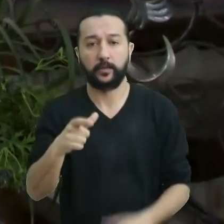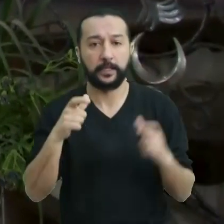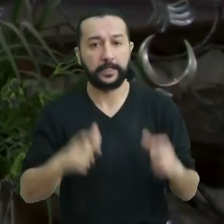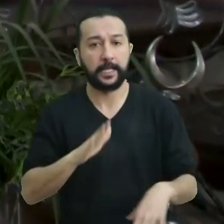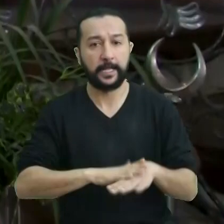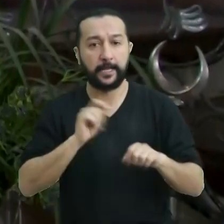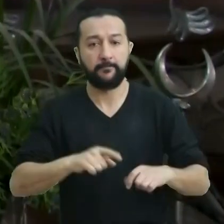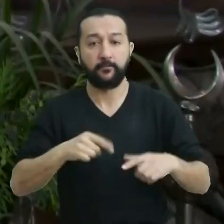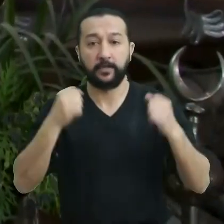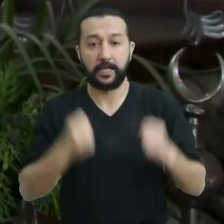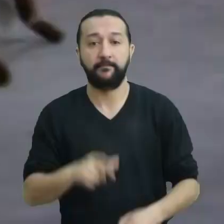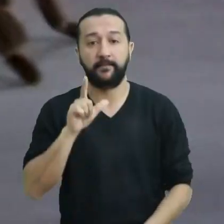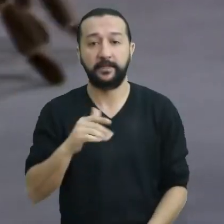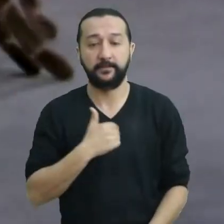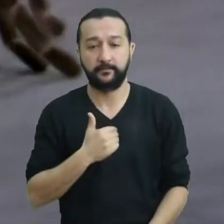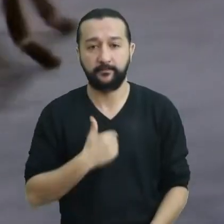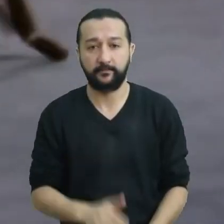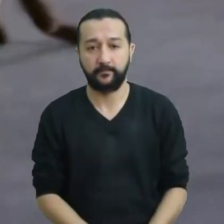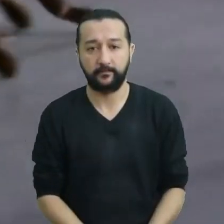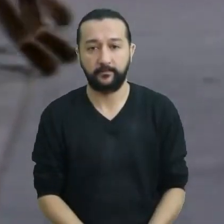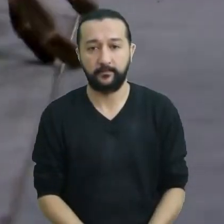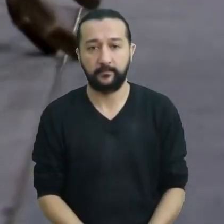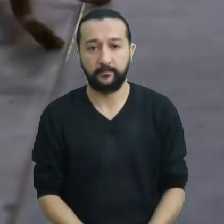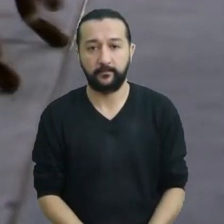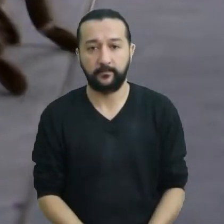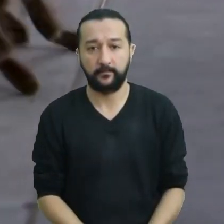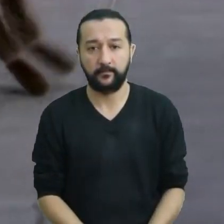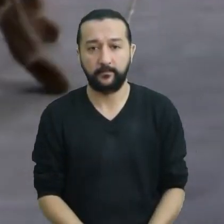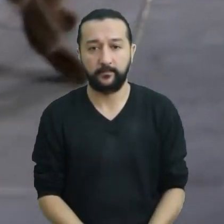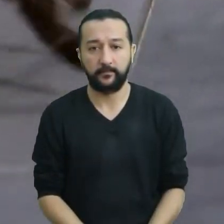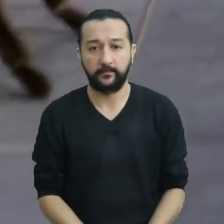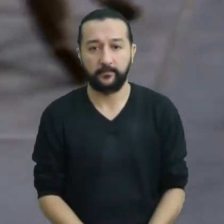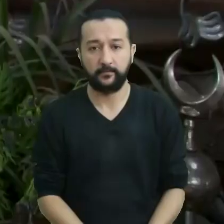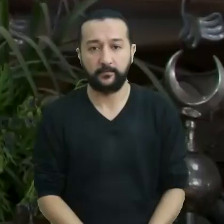Ne yapıp edip burada kalman lazım Sarp. Halbuki tarantula koltuğun altında geziniyor.